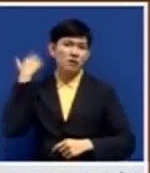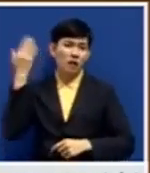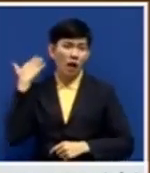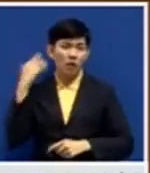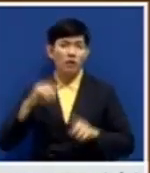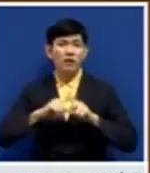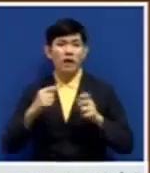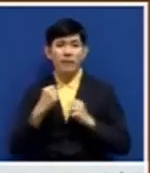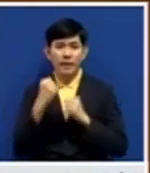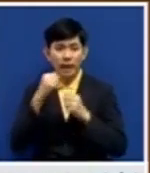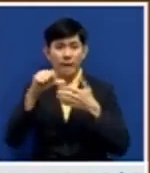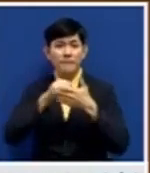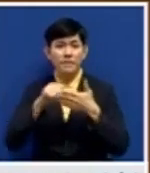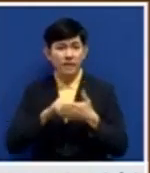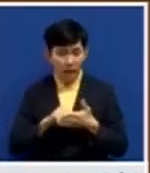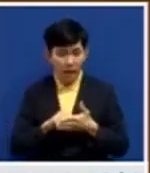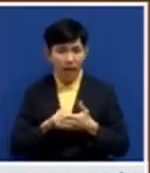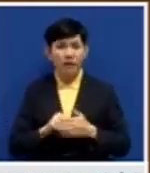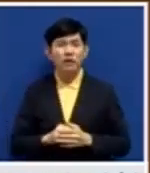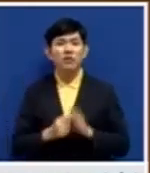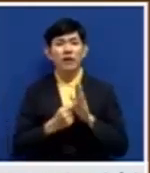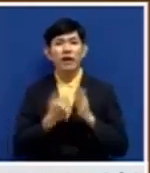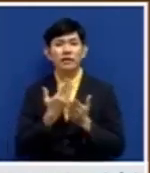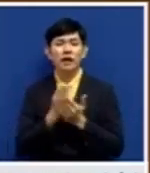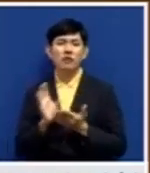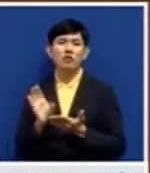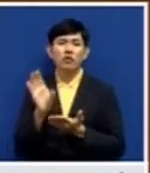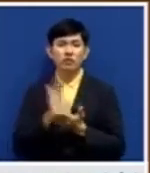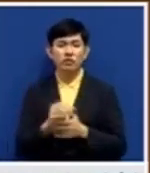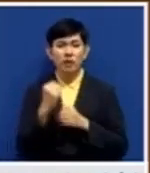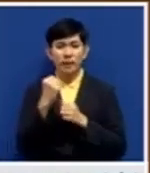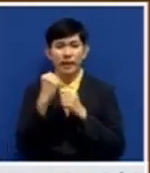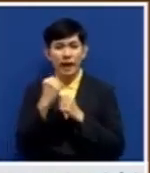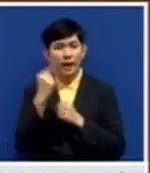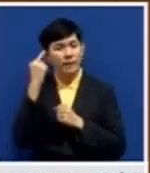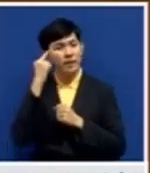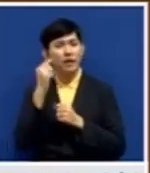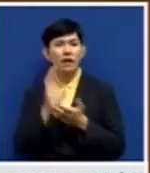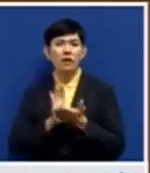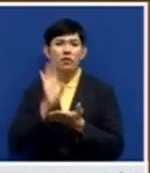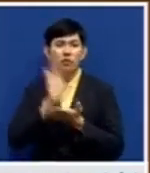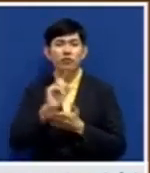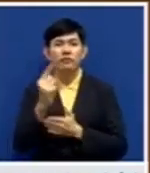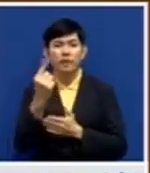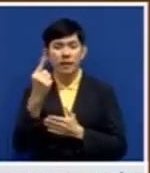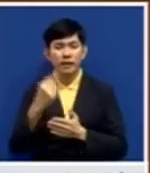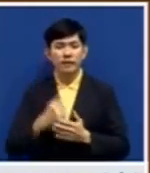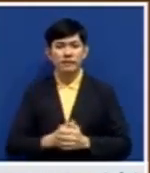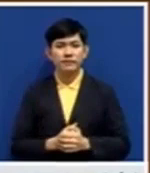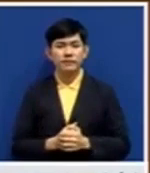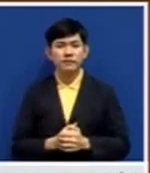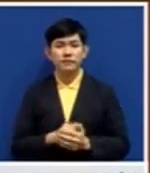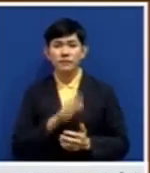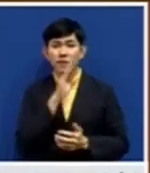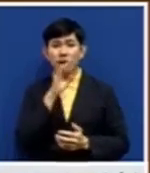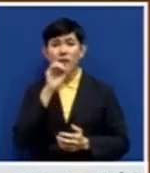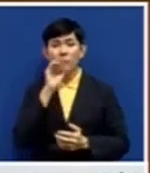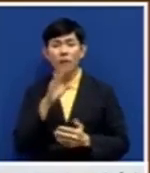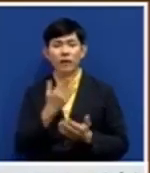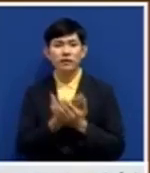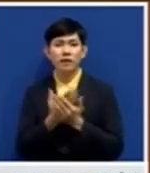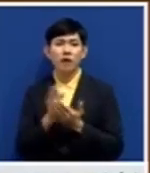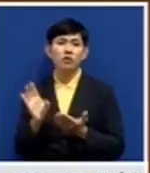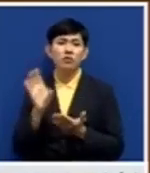แม้เราพยายามแก้ไขไปเยอะแล้วเรื่องการลงทุนเราพยายามสร้างสิ่งจูงใจลงทุนใหม่ๆท่านบอกว่าลงทุน